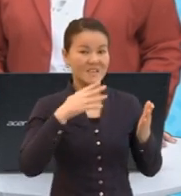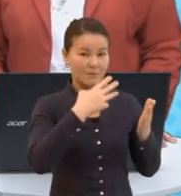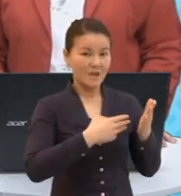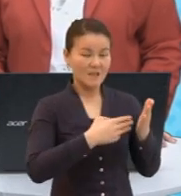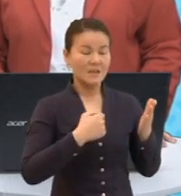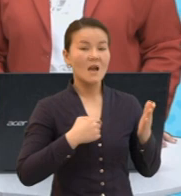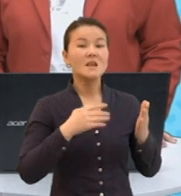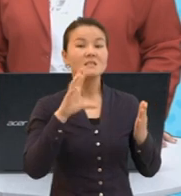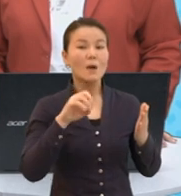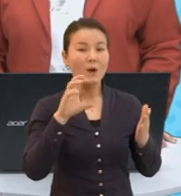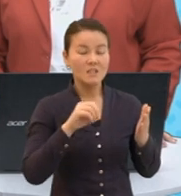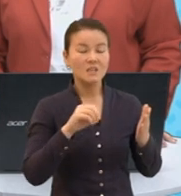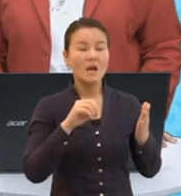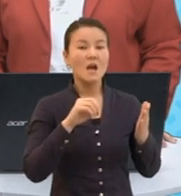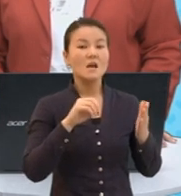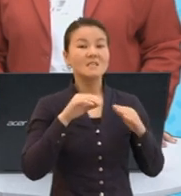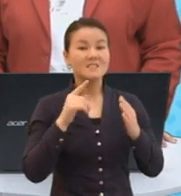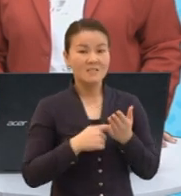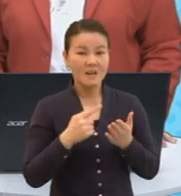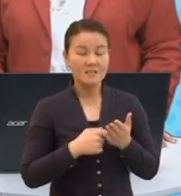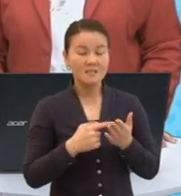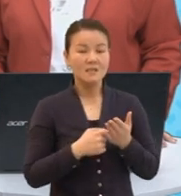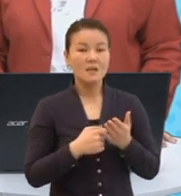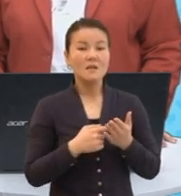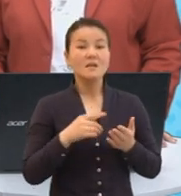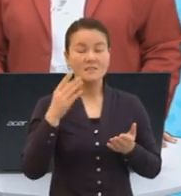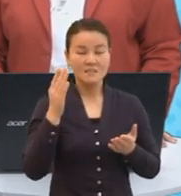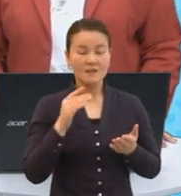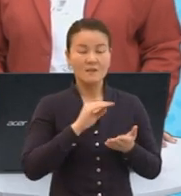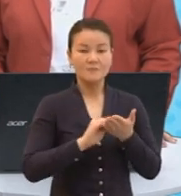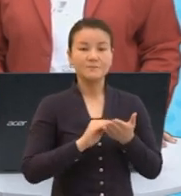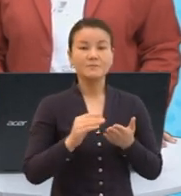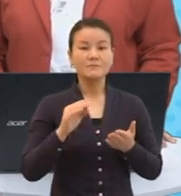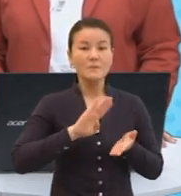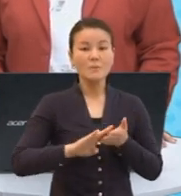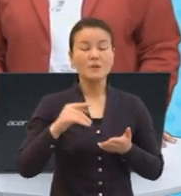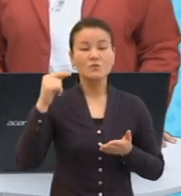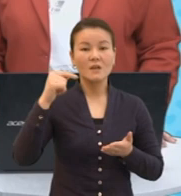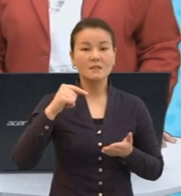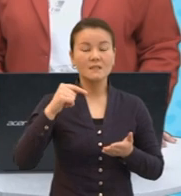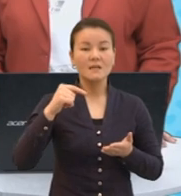собака, тетрадь, и правильно вставили безударные гласные, то вы молодцы.